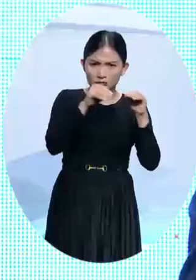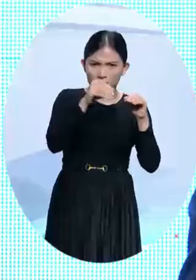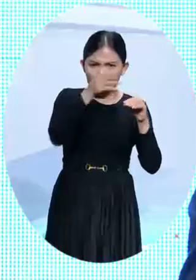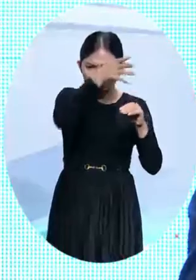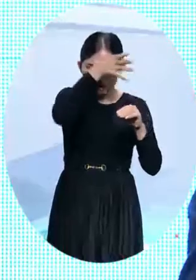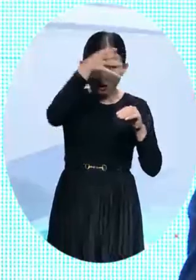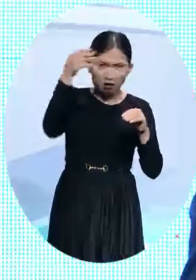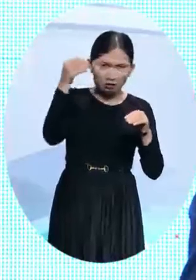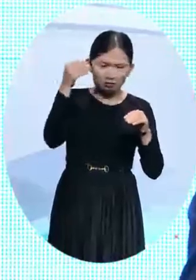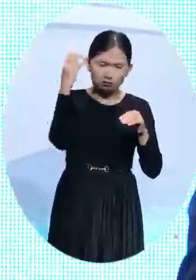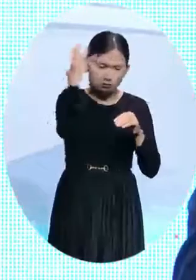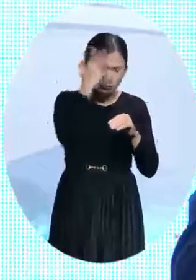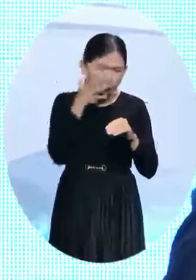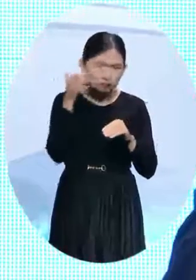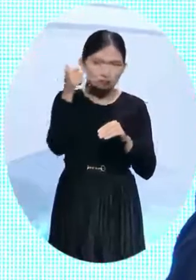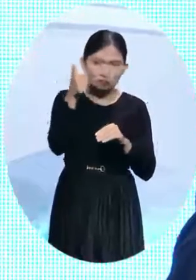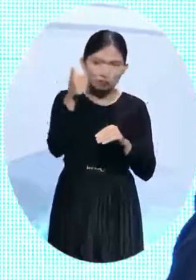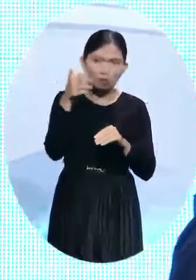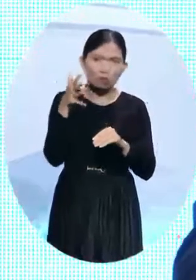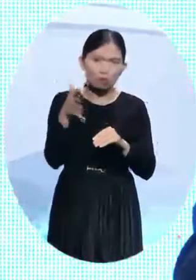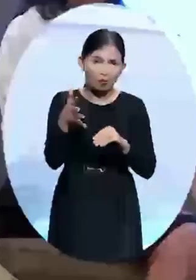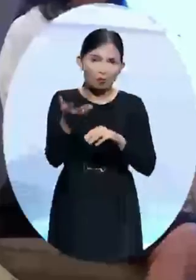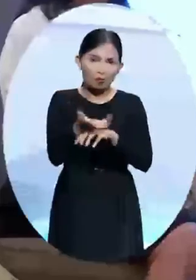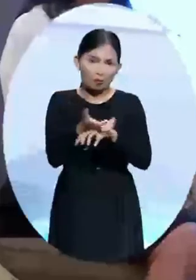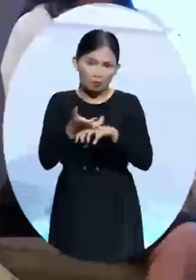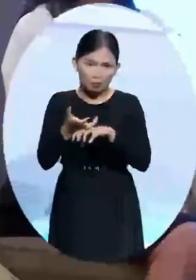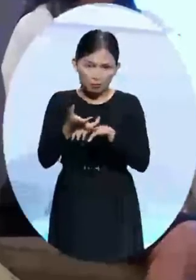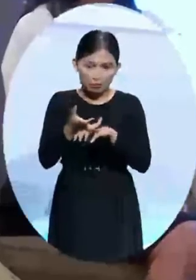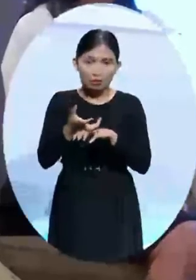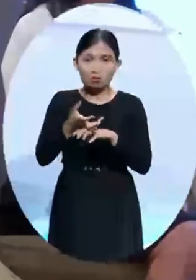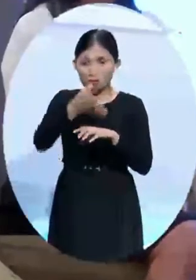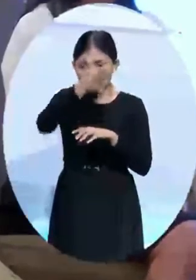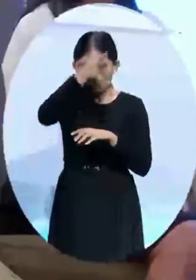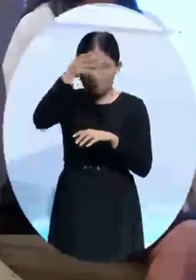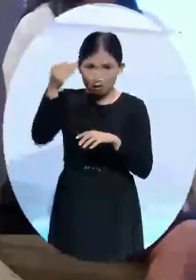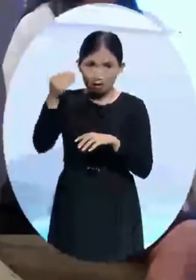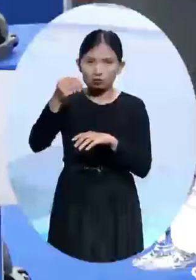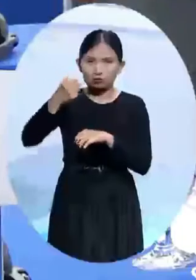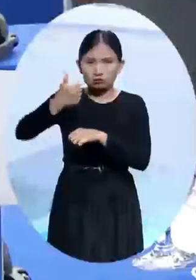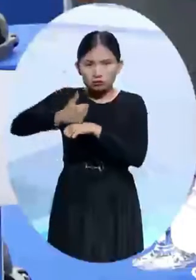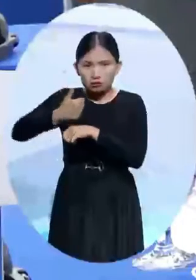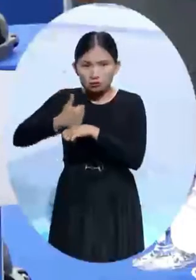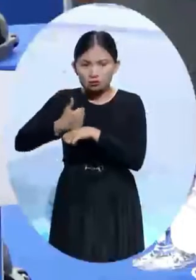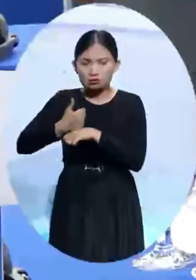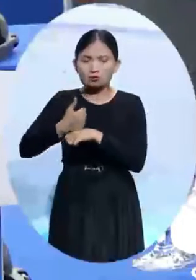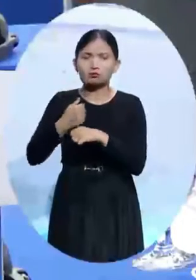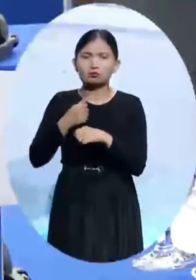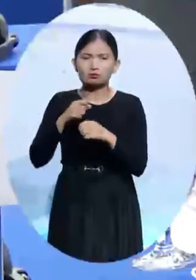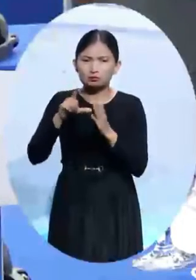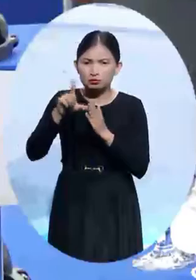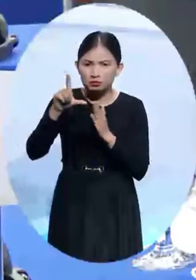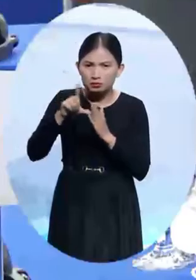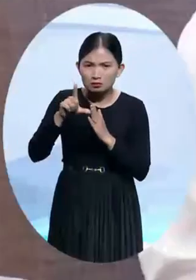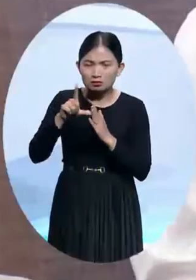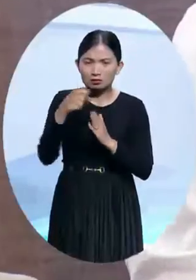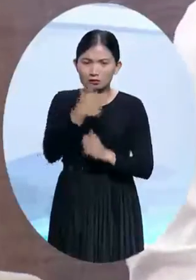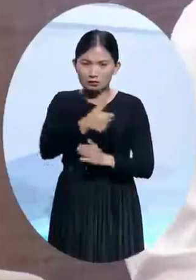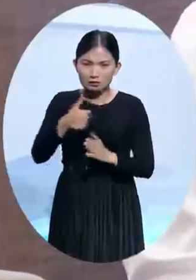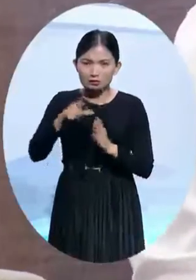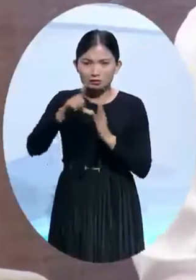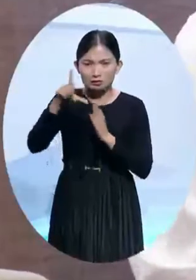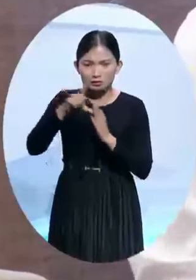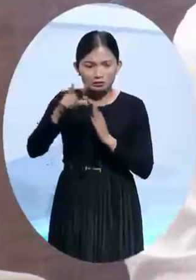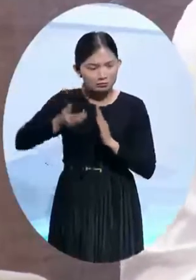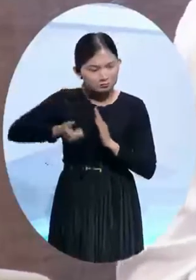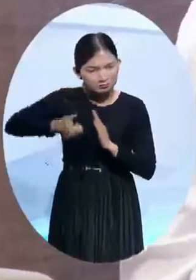của một quốc gia. Bởi ngoài tính dẫn dắt, thì hệ thống đại học công còn giữ nhiệm vụ cung ứng nguồn nhân lực chất lượng cao, phục vụ nhu cầu phát triển kinh tế xã